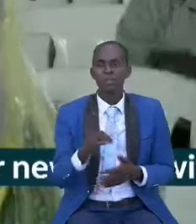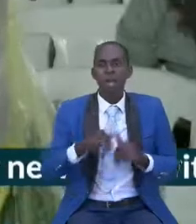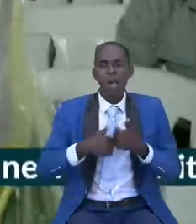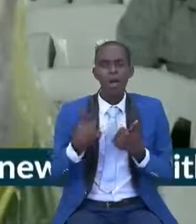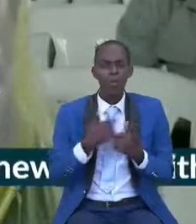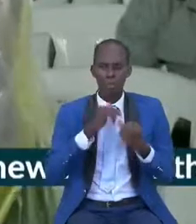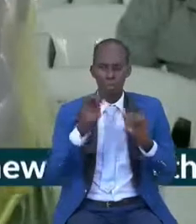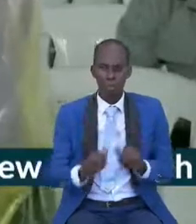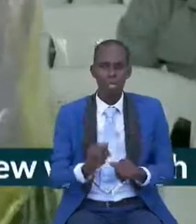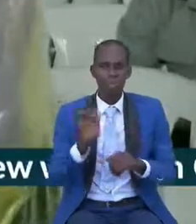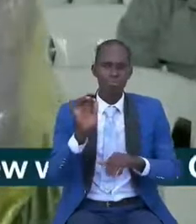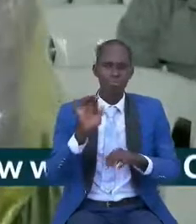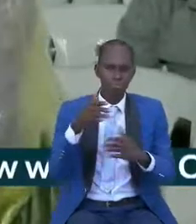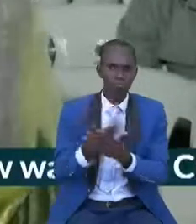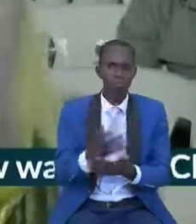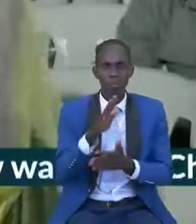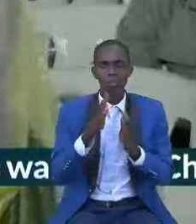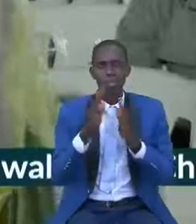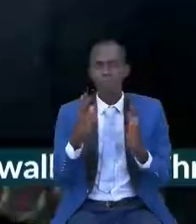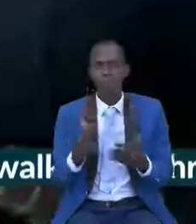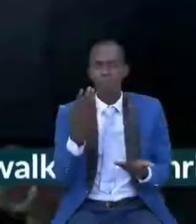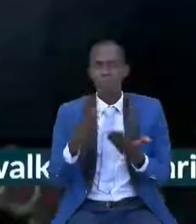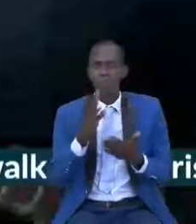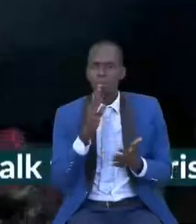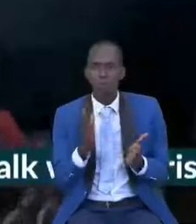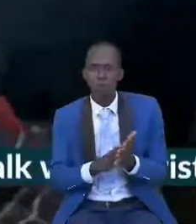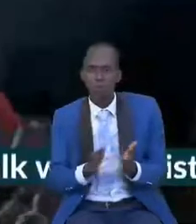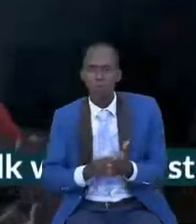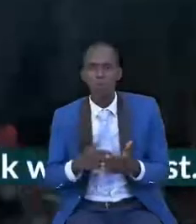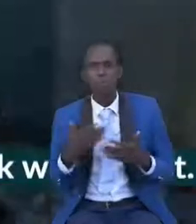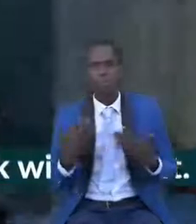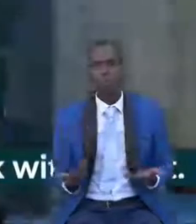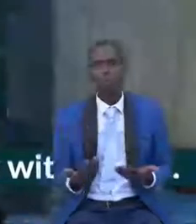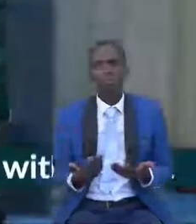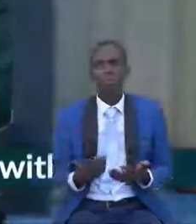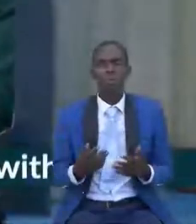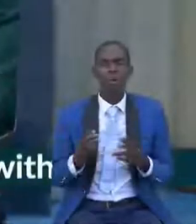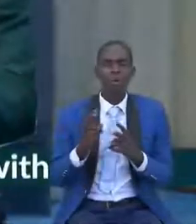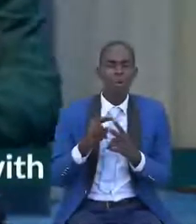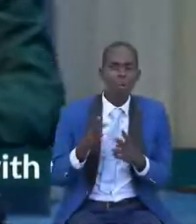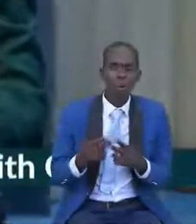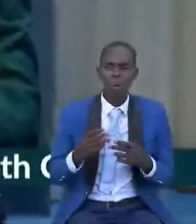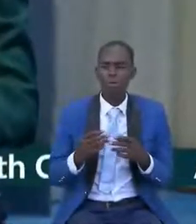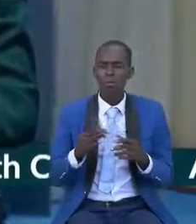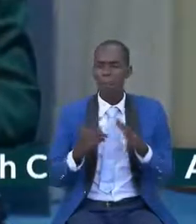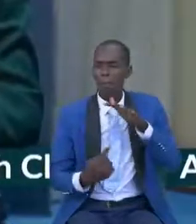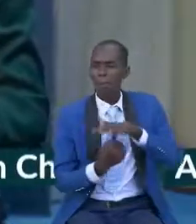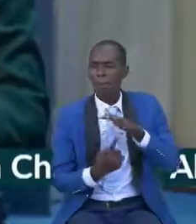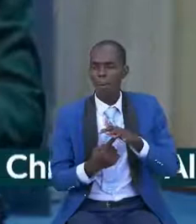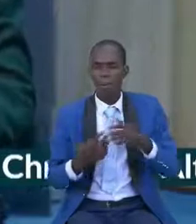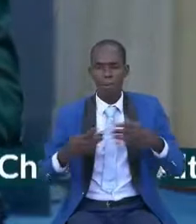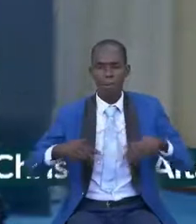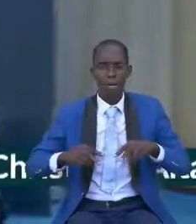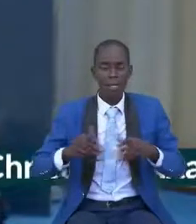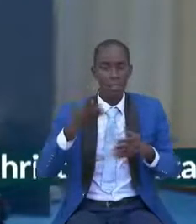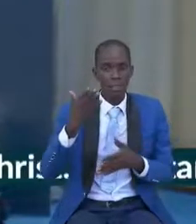les informations exigées. Vos contacts, vos numéros de téléphone,